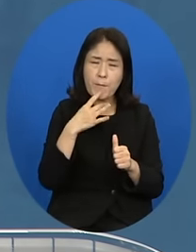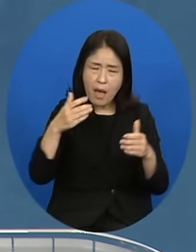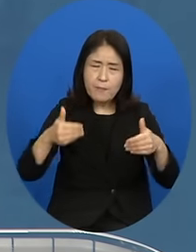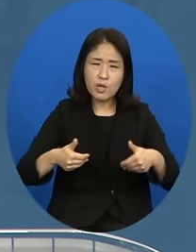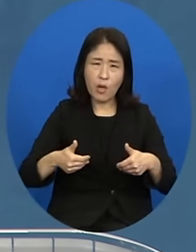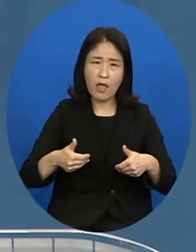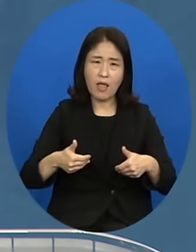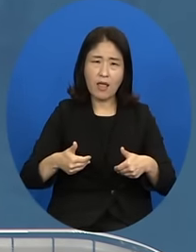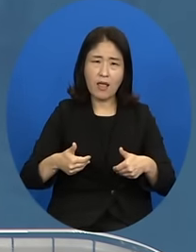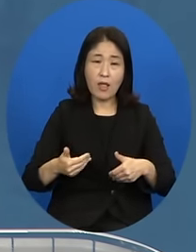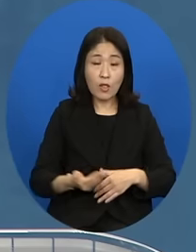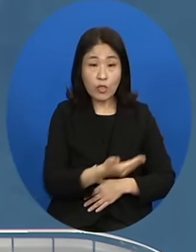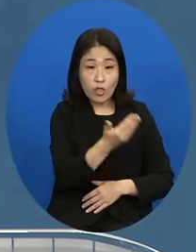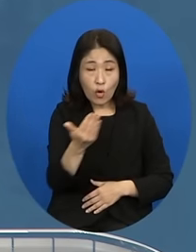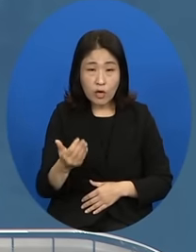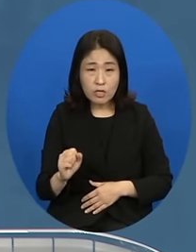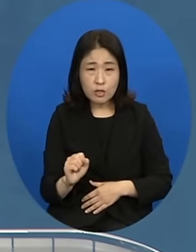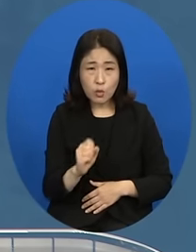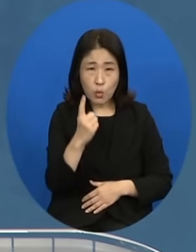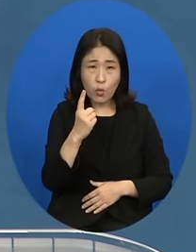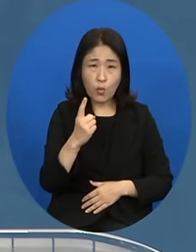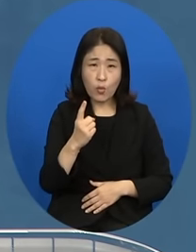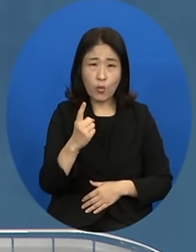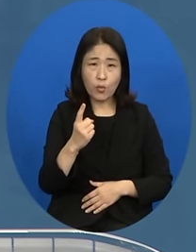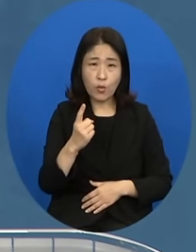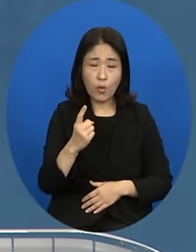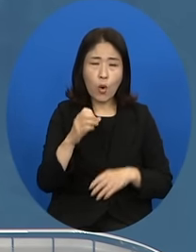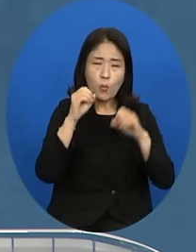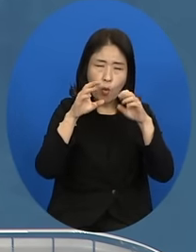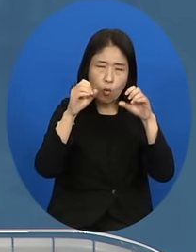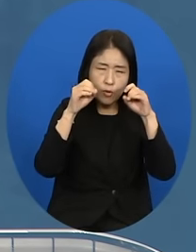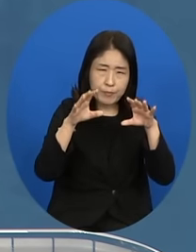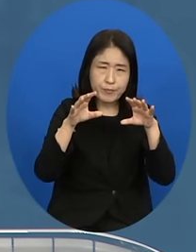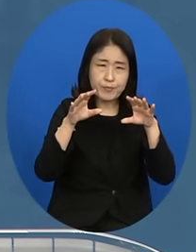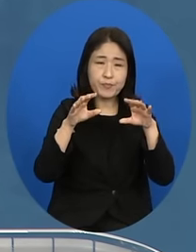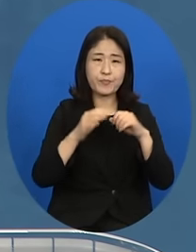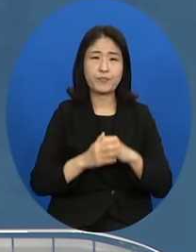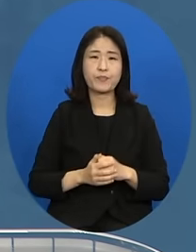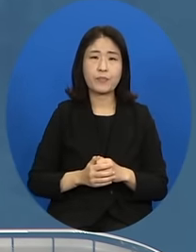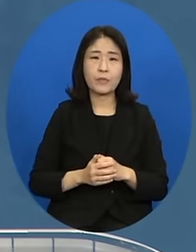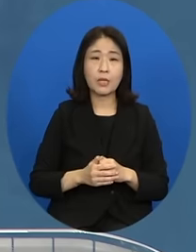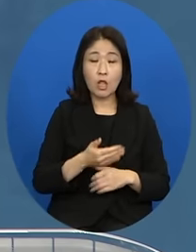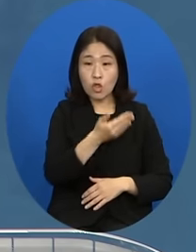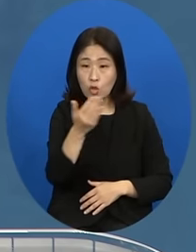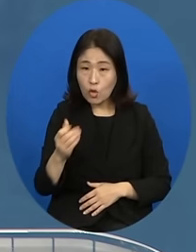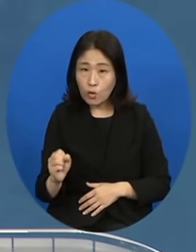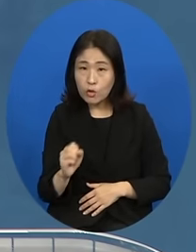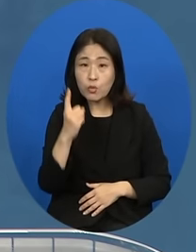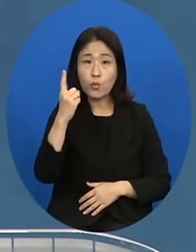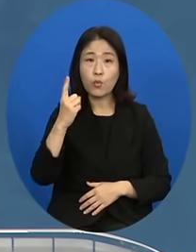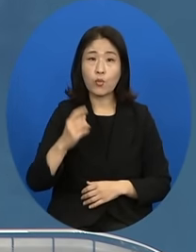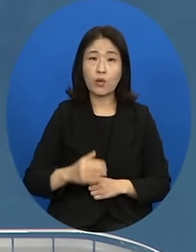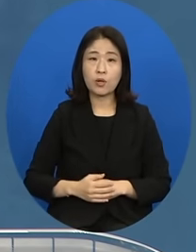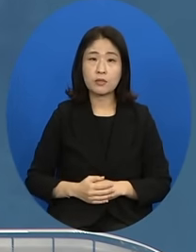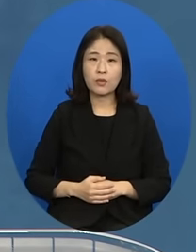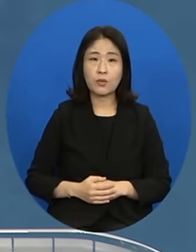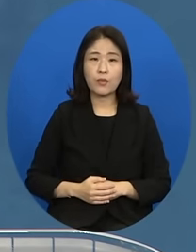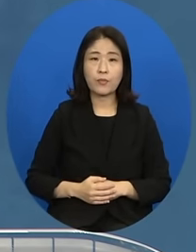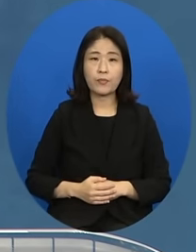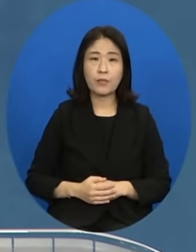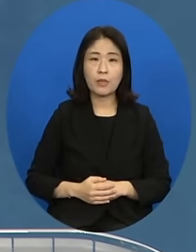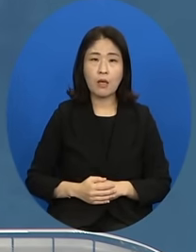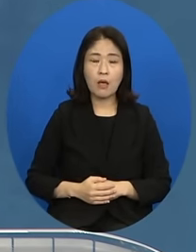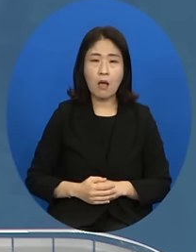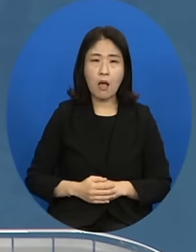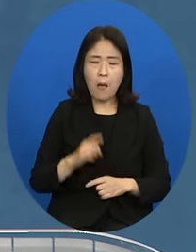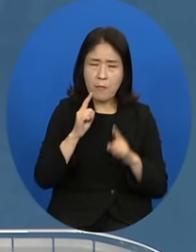통해 복음 전하러 가기도 하고 너희들을 통해 기억 말씀하신 것을